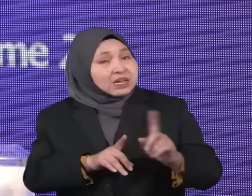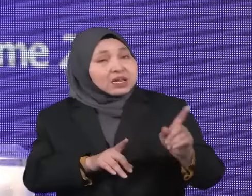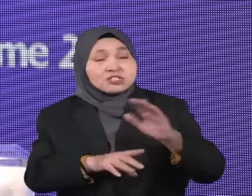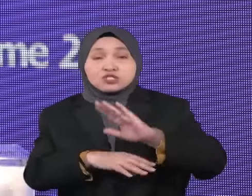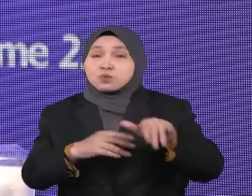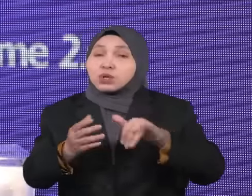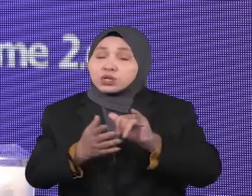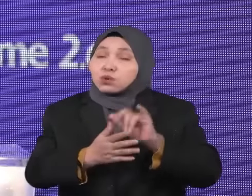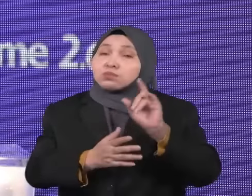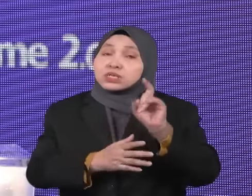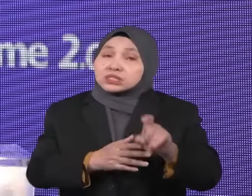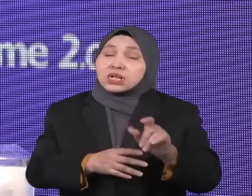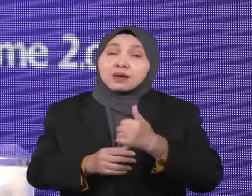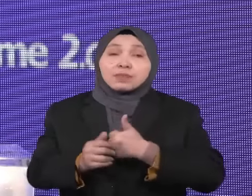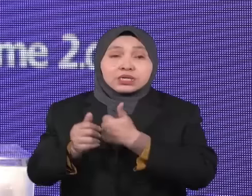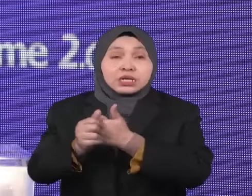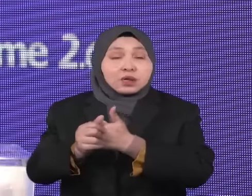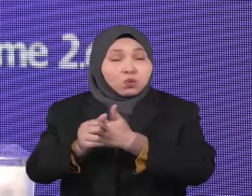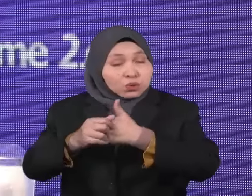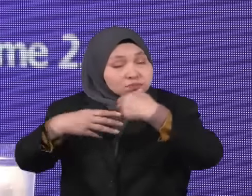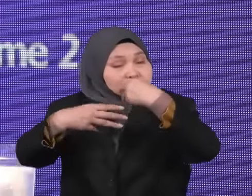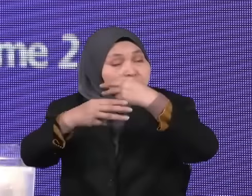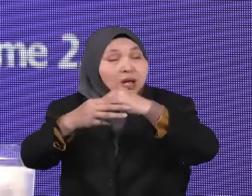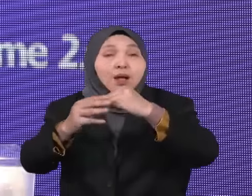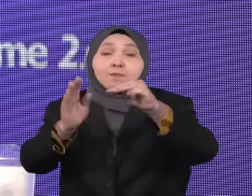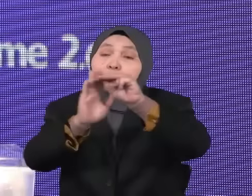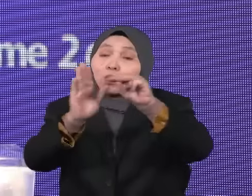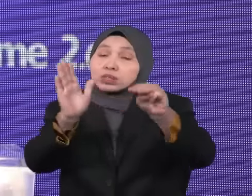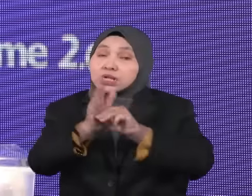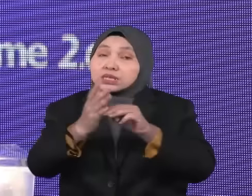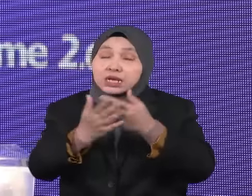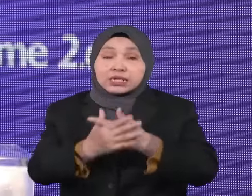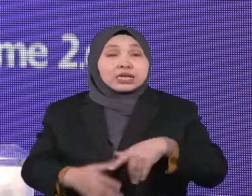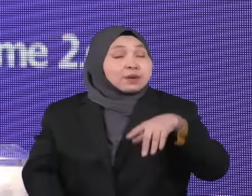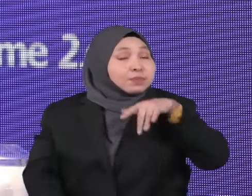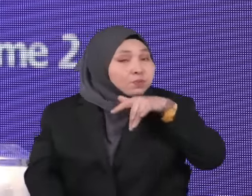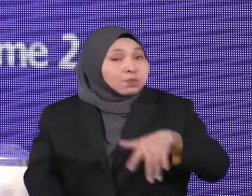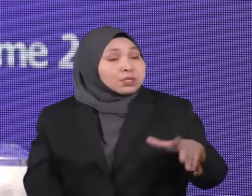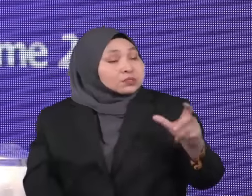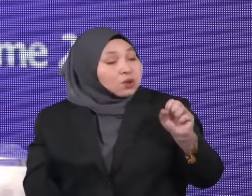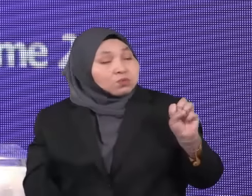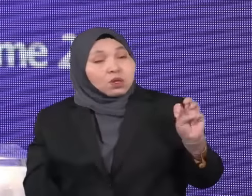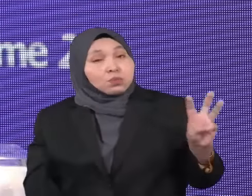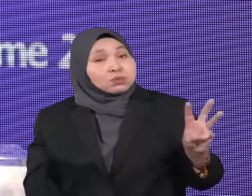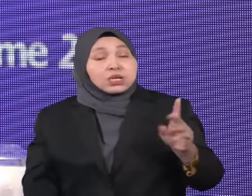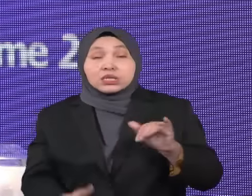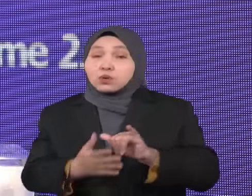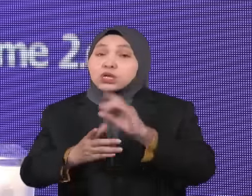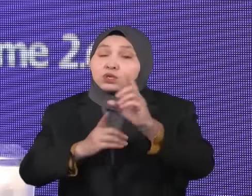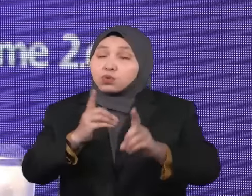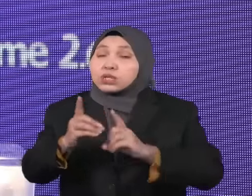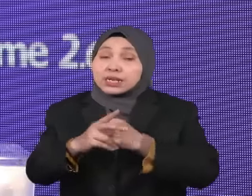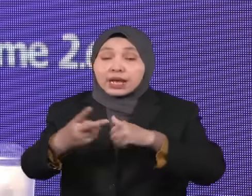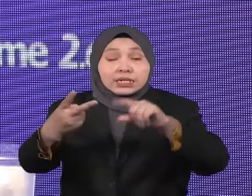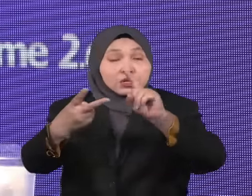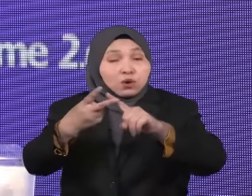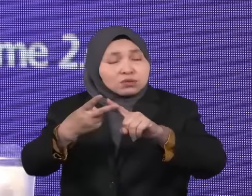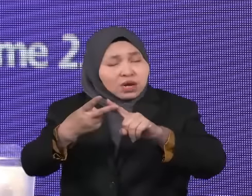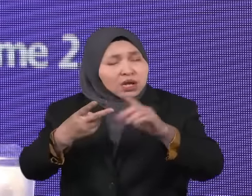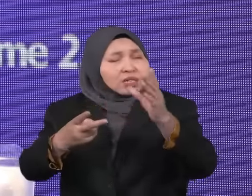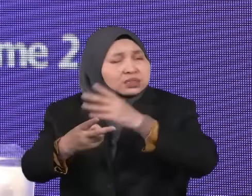itu mestilah mengikut model daripada Nabi Muhammad sallallahu alaihi wasallam. Itu di dunia. Yang kedua, wa fil